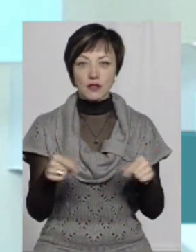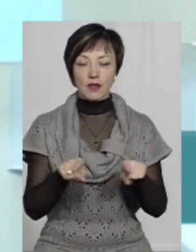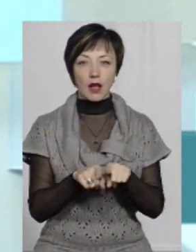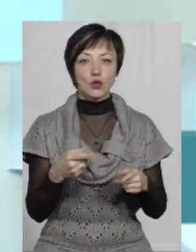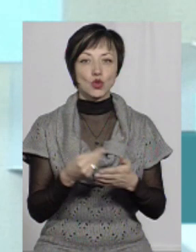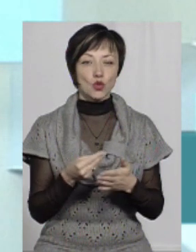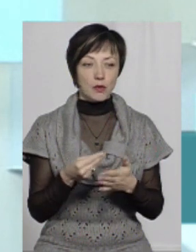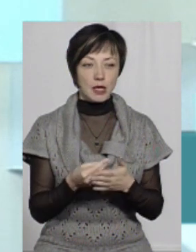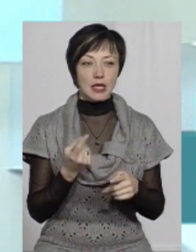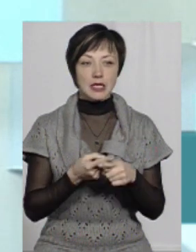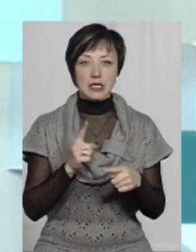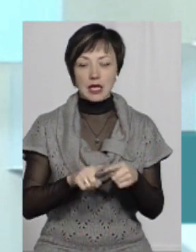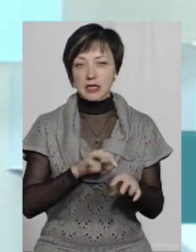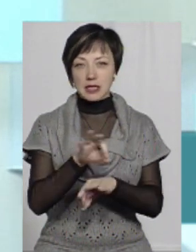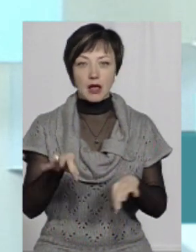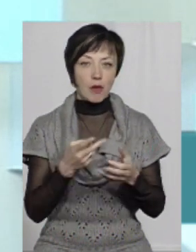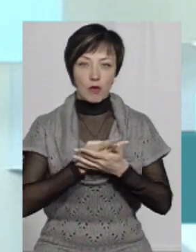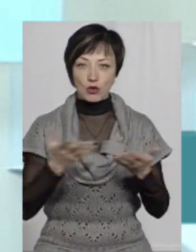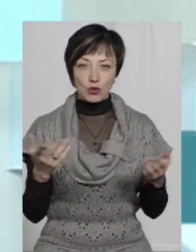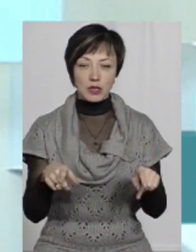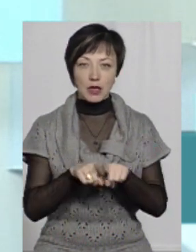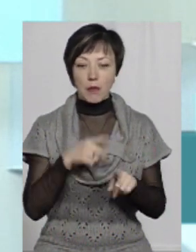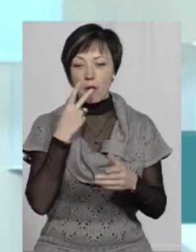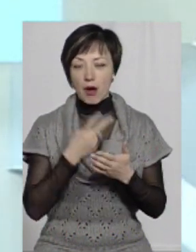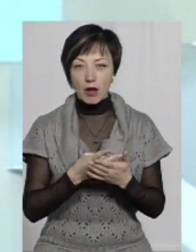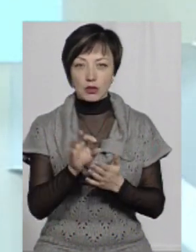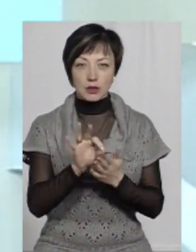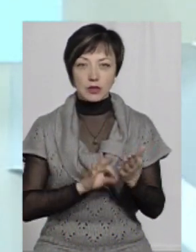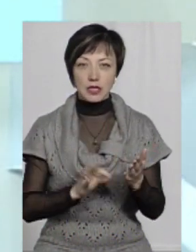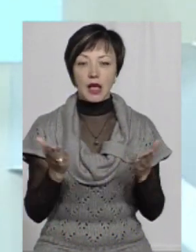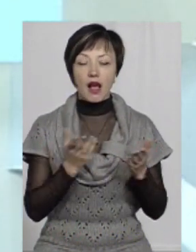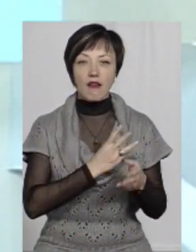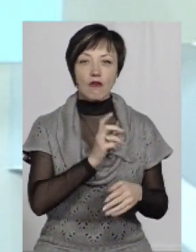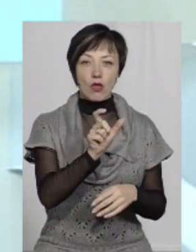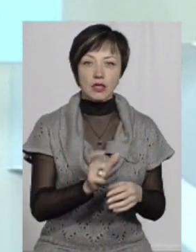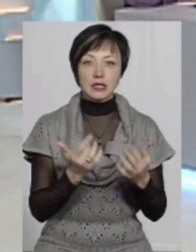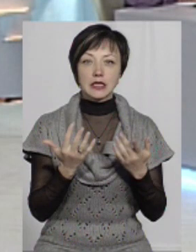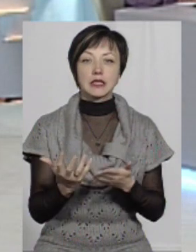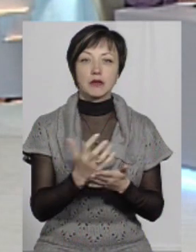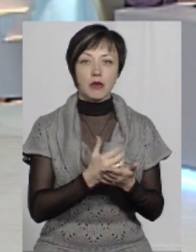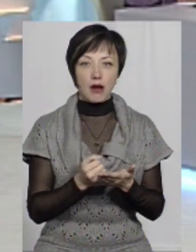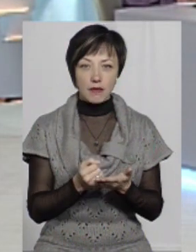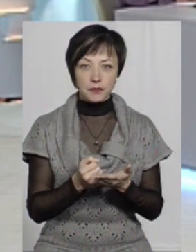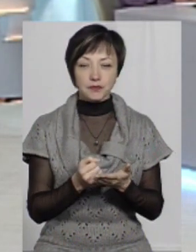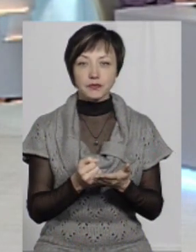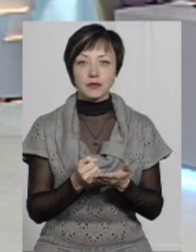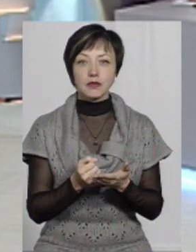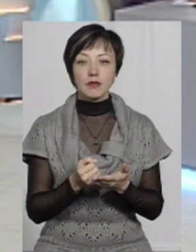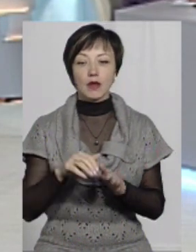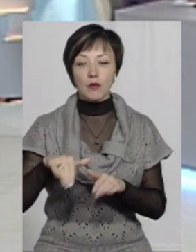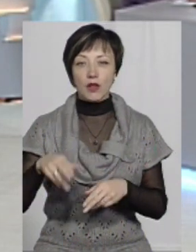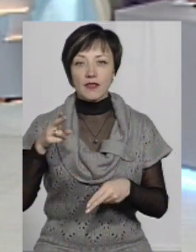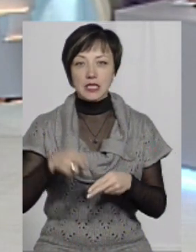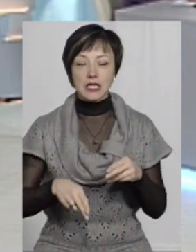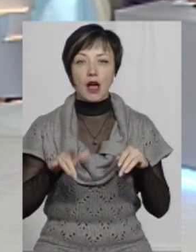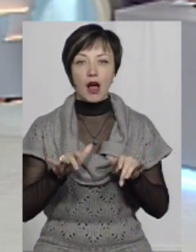такій-то сумі. І ця схема дуже прозора, таким чином я бачу, який волонтер скільки коштів зібрав, потім в